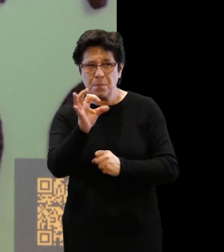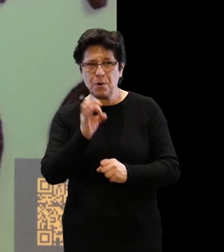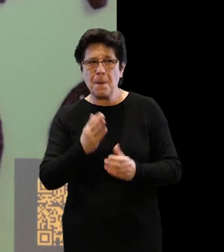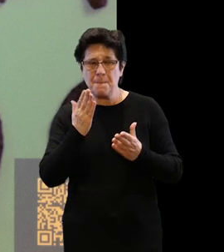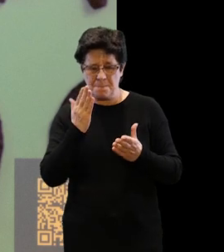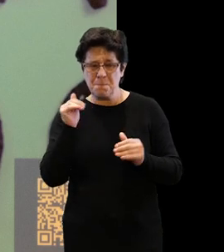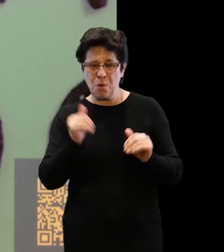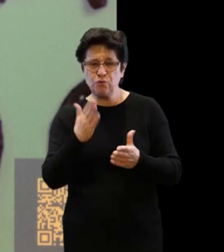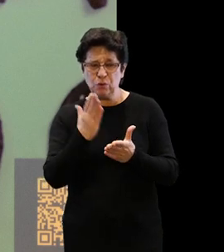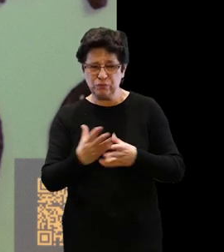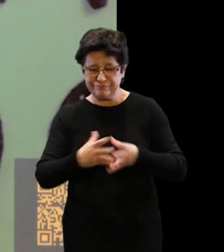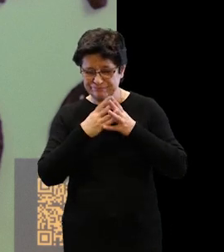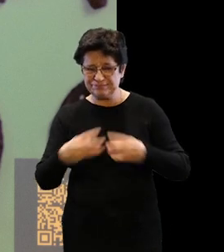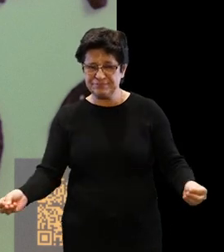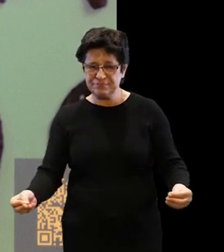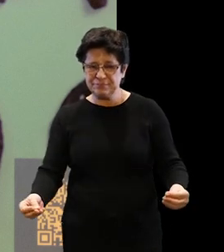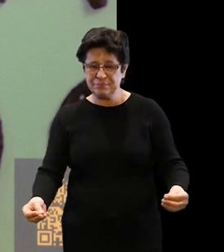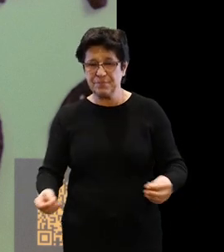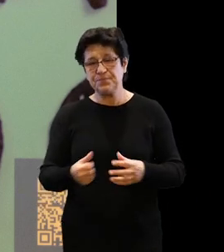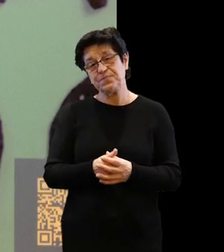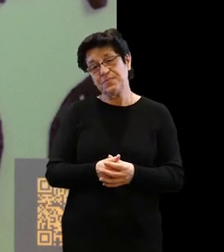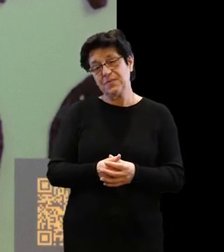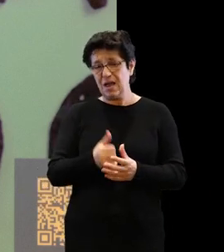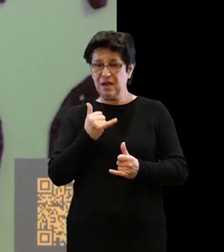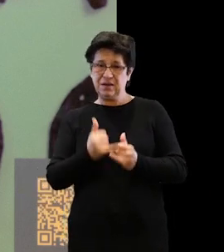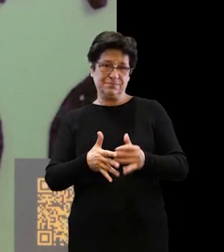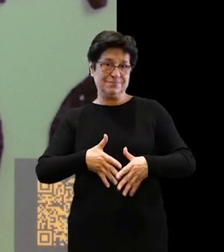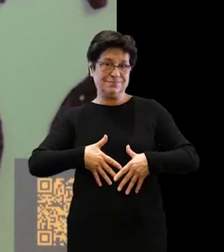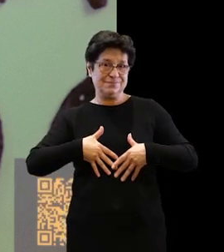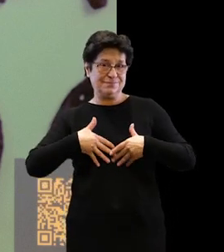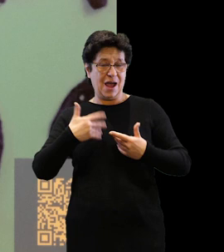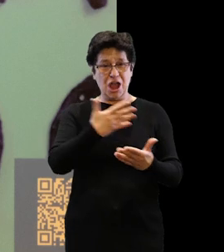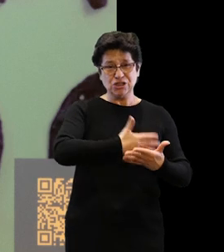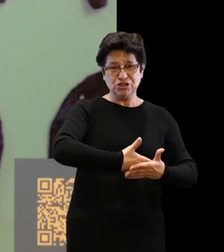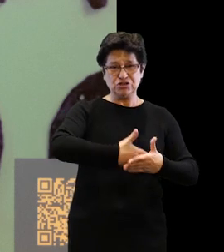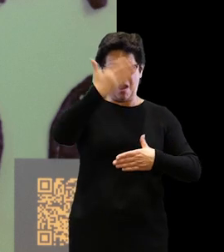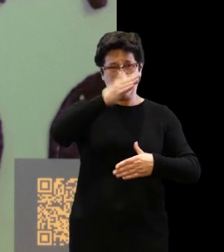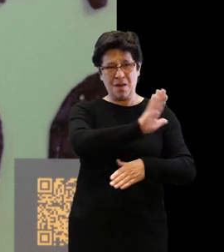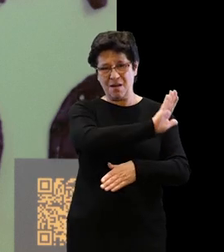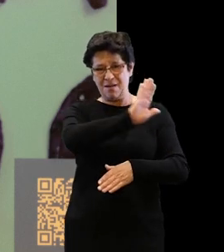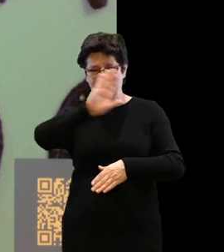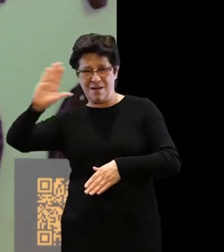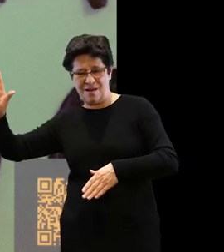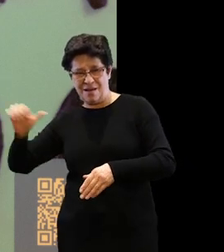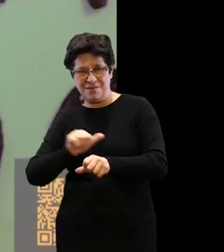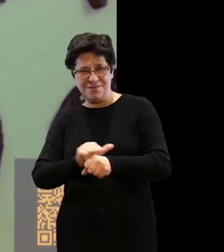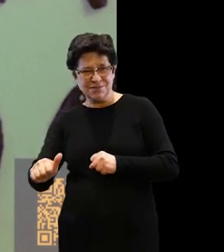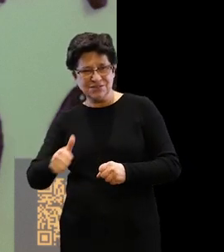zanikło Powiem tak robi wrażenie ściana na której jest 1000